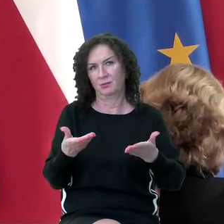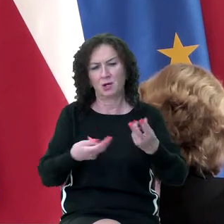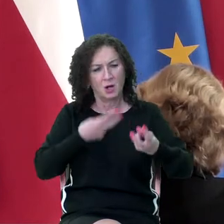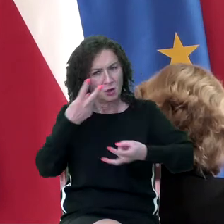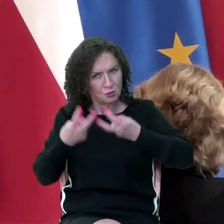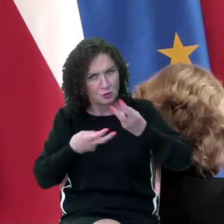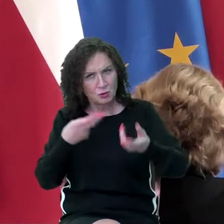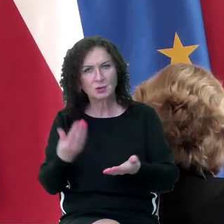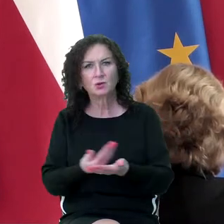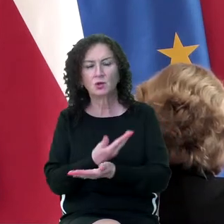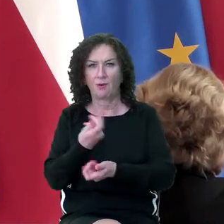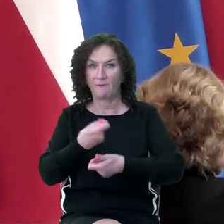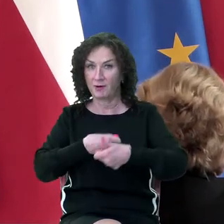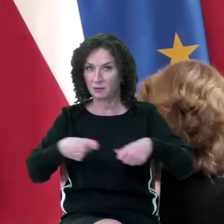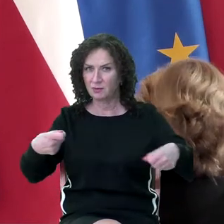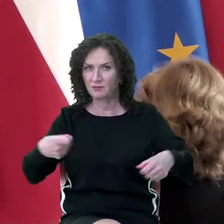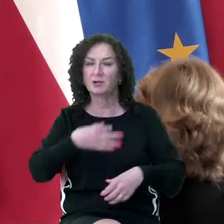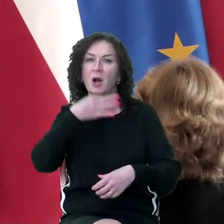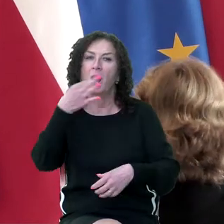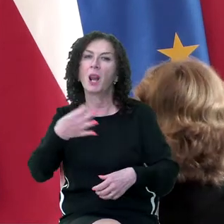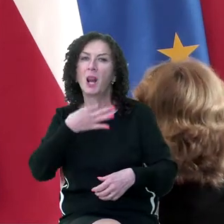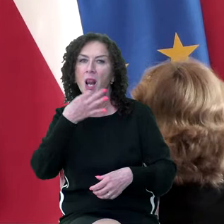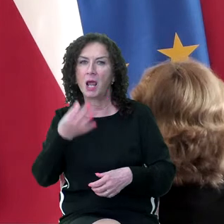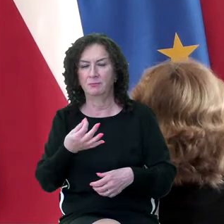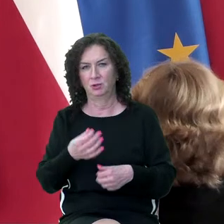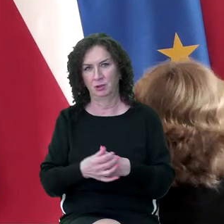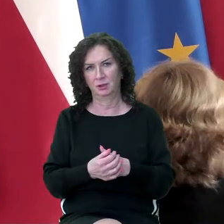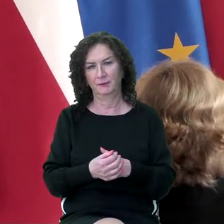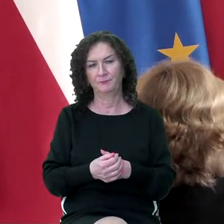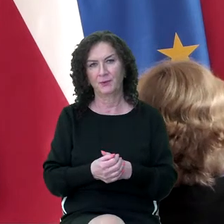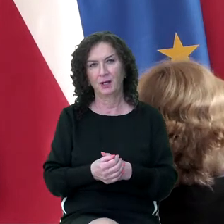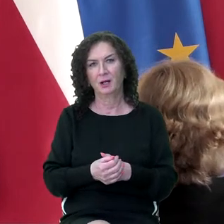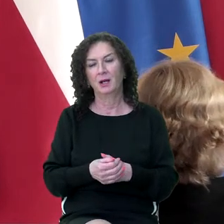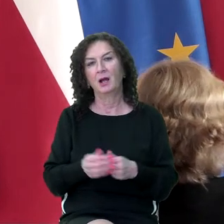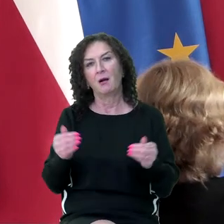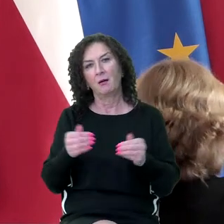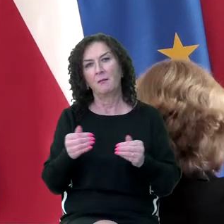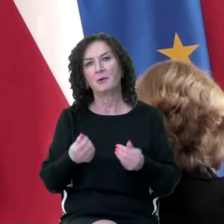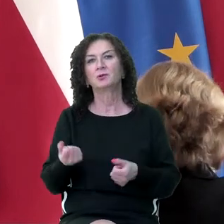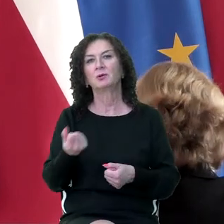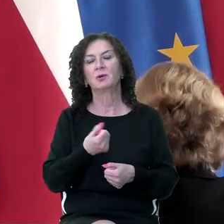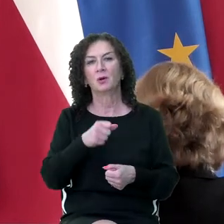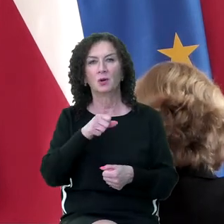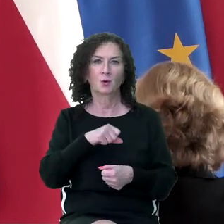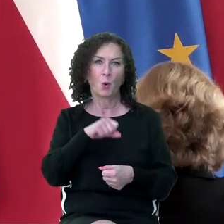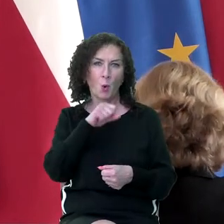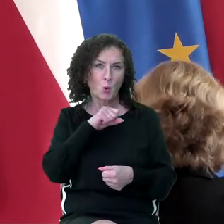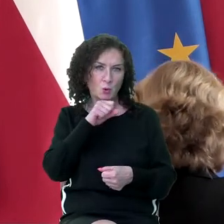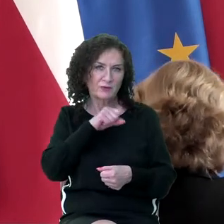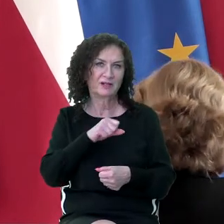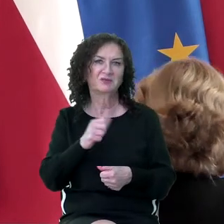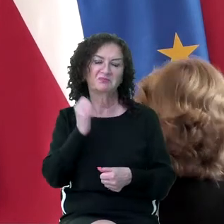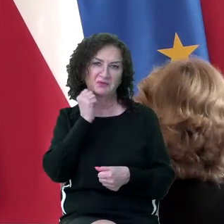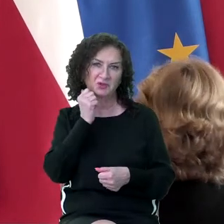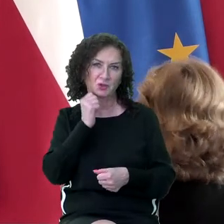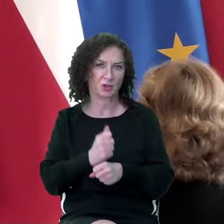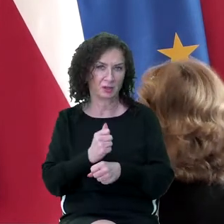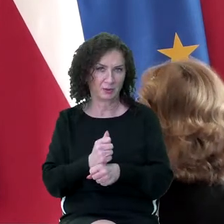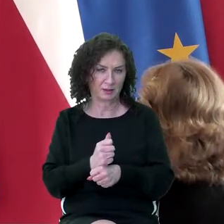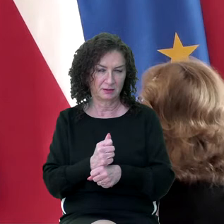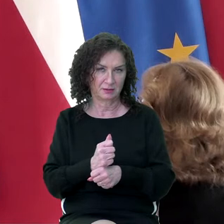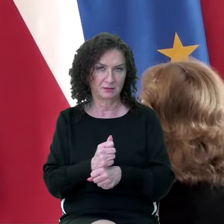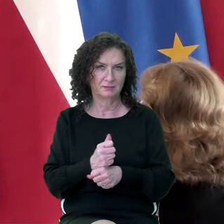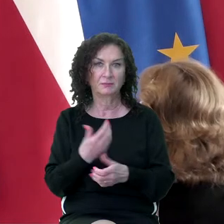rozwiązań, kolejnych ulepszeń, kolejnych usprawnień, które możemy stosować w naszej codziennej pracy, właśnie aby po